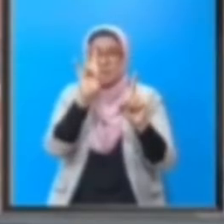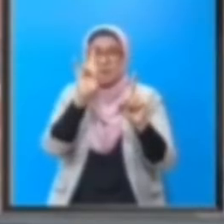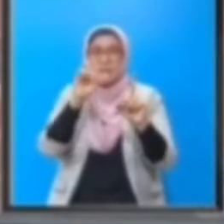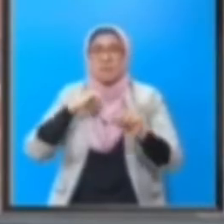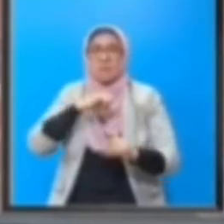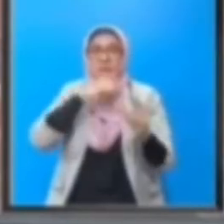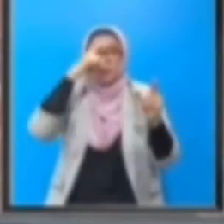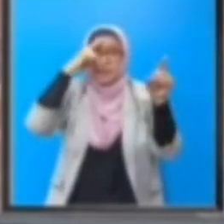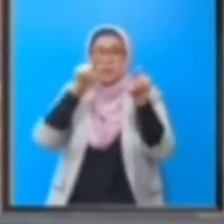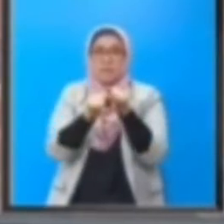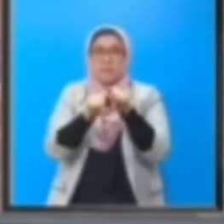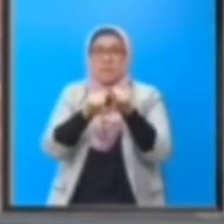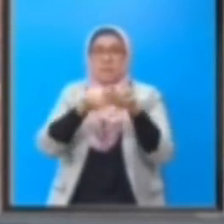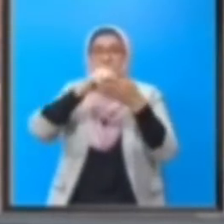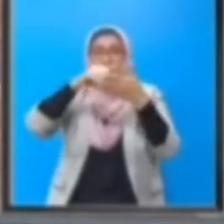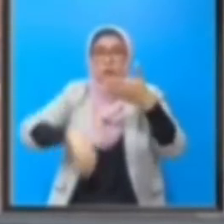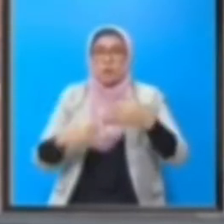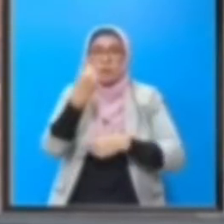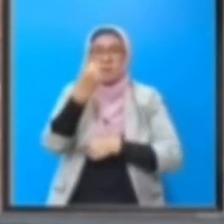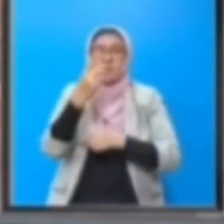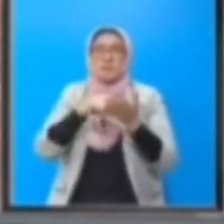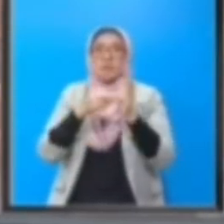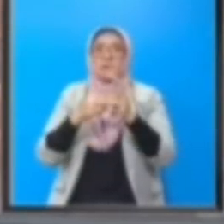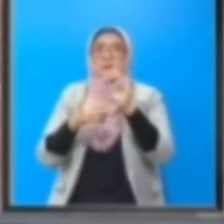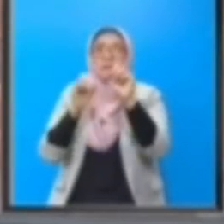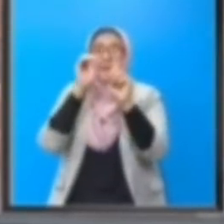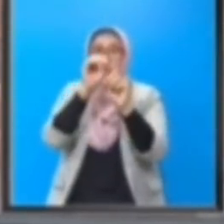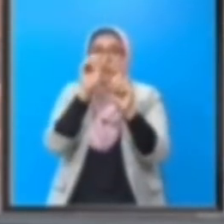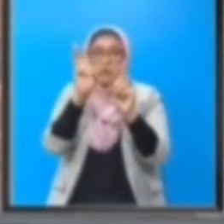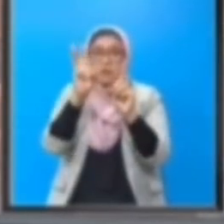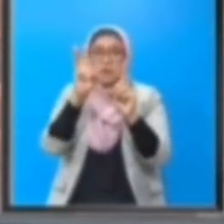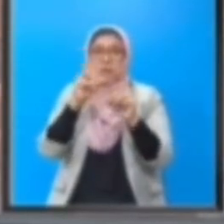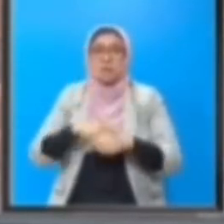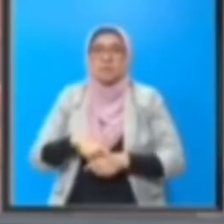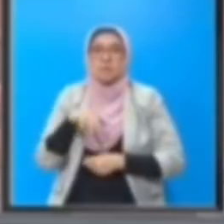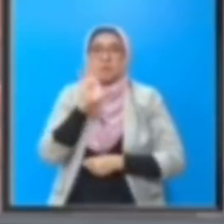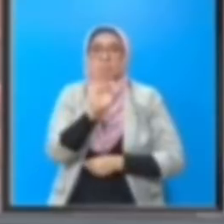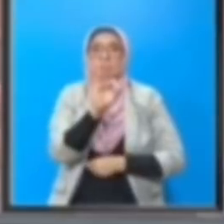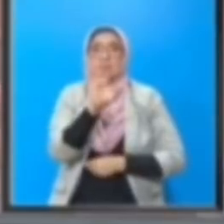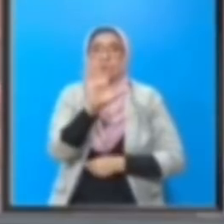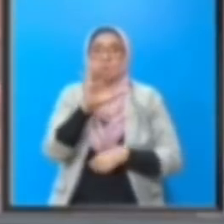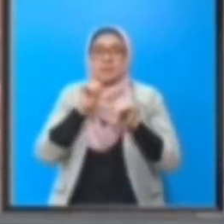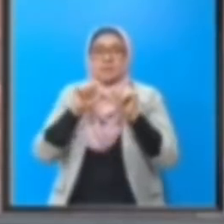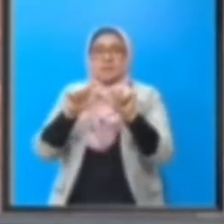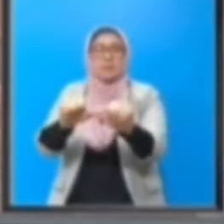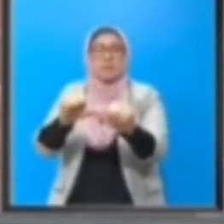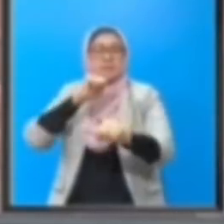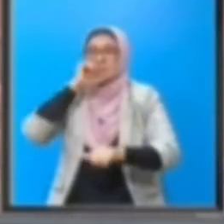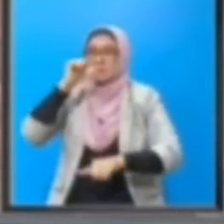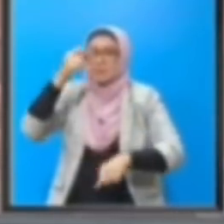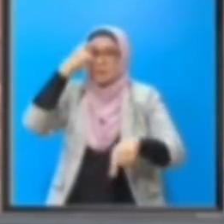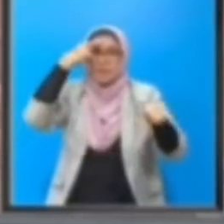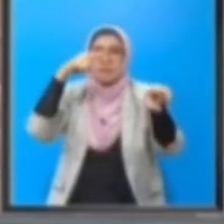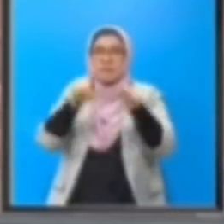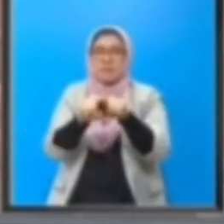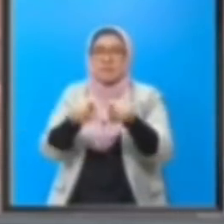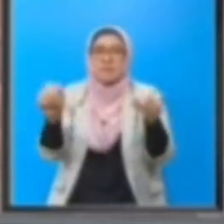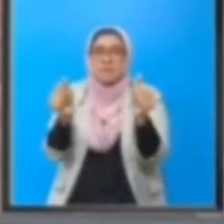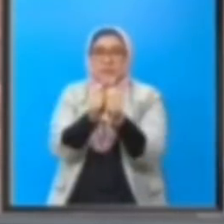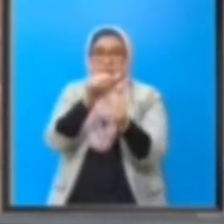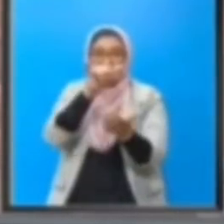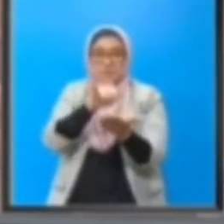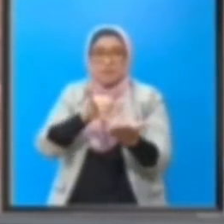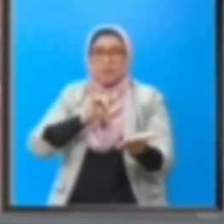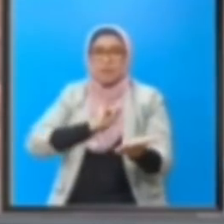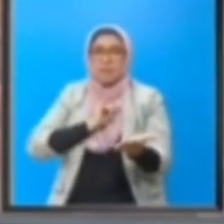tu jadi 106. Manakala 90 ahli, 95 ahli kekal tidak bersetuju. Dengan itu, saya